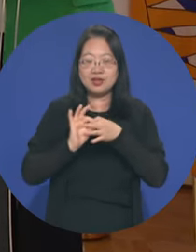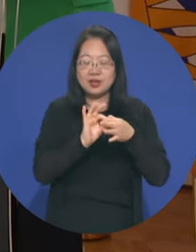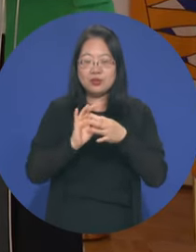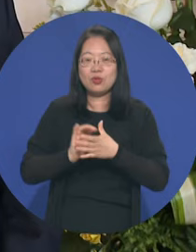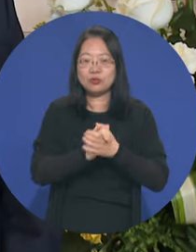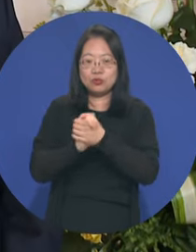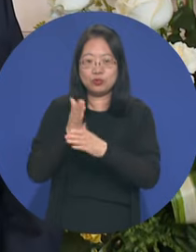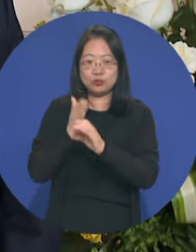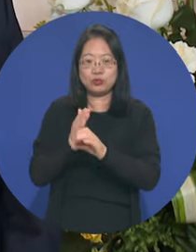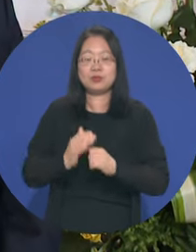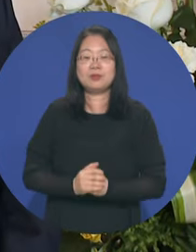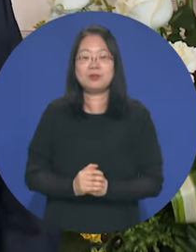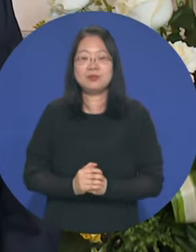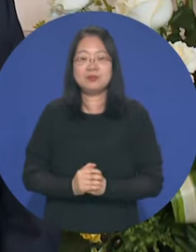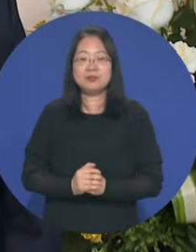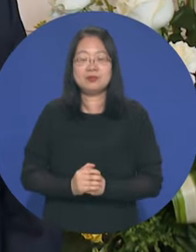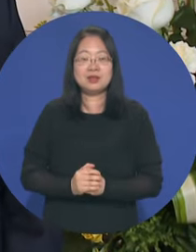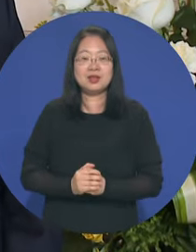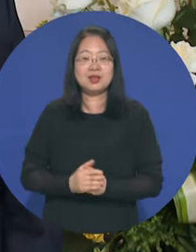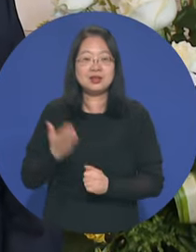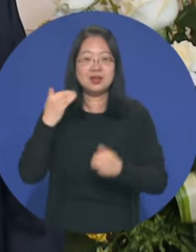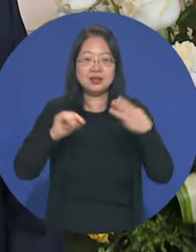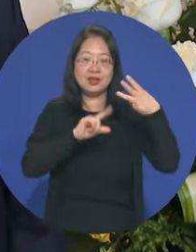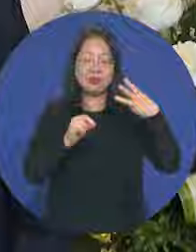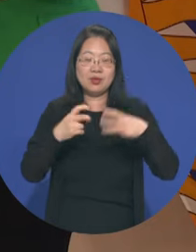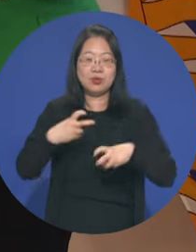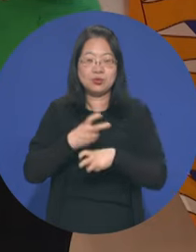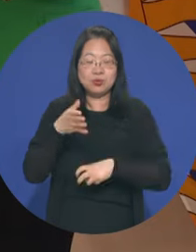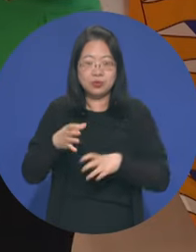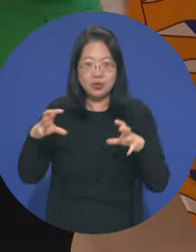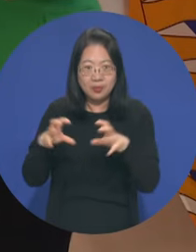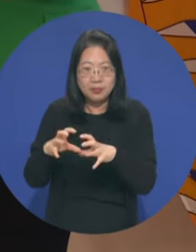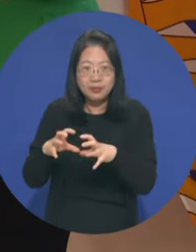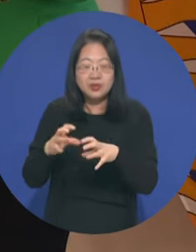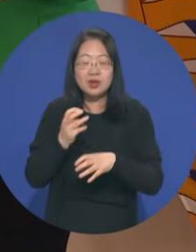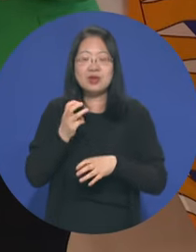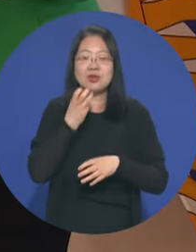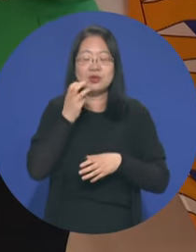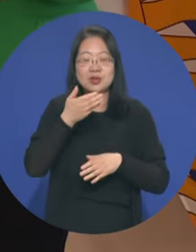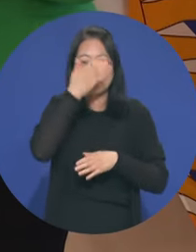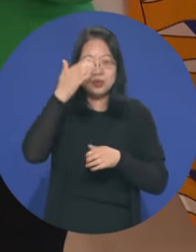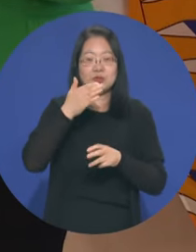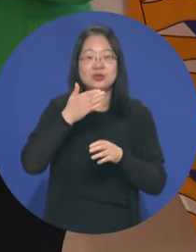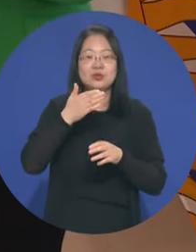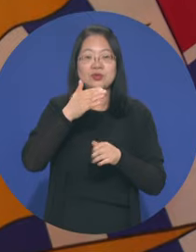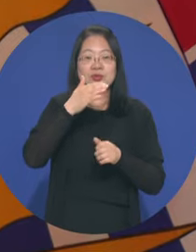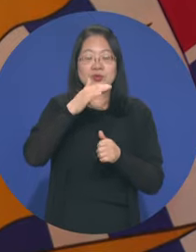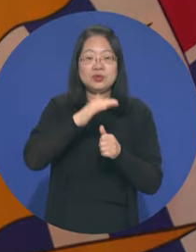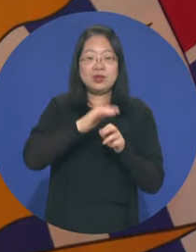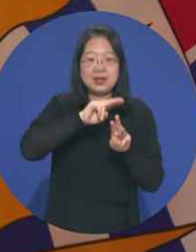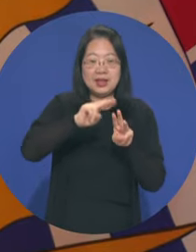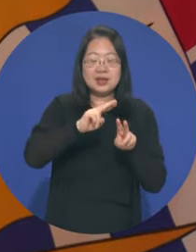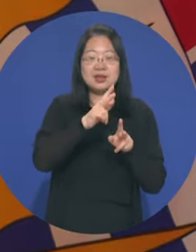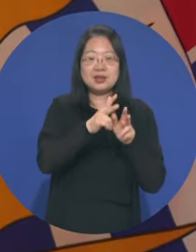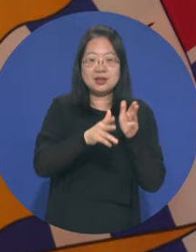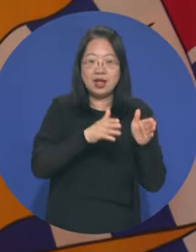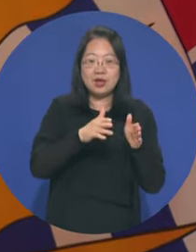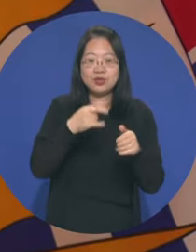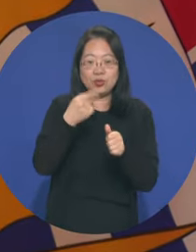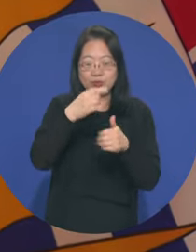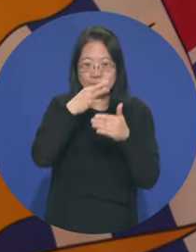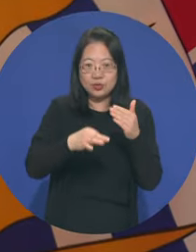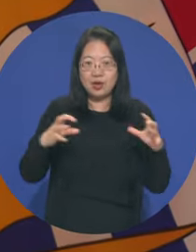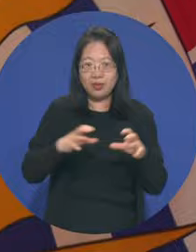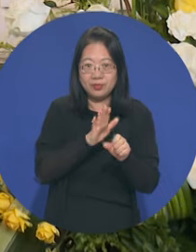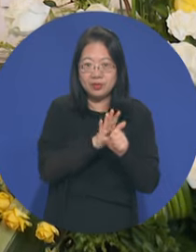쭉 우호관계를 이어오고 있는데요. 특히 지난 3월 교통 분야 협력은 물론 경기 청소년 사다리 사업 등 교육 프로그램